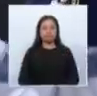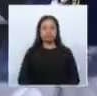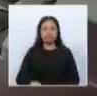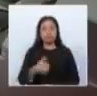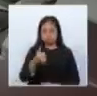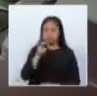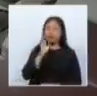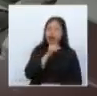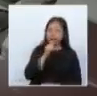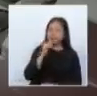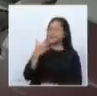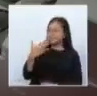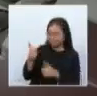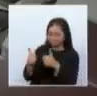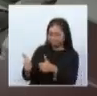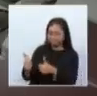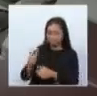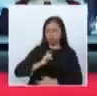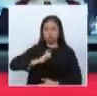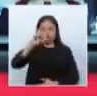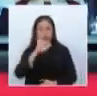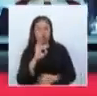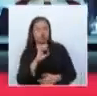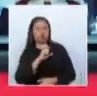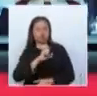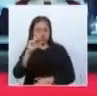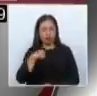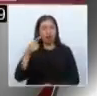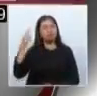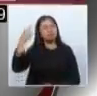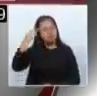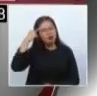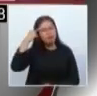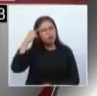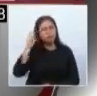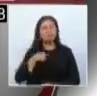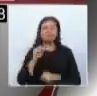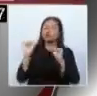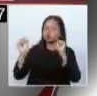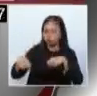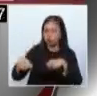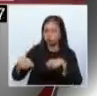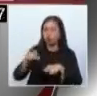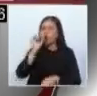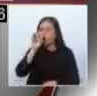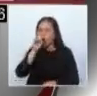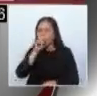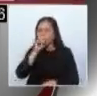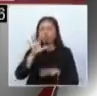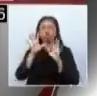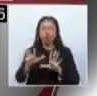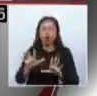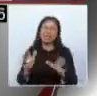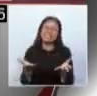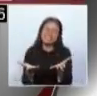Kemudian kalau untuk Prabowo Subianto? Kalau Pak Prabowo, dia banyak sekali sentimen positifnya